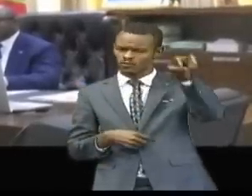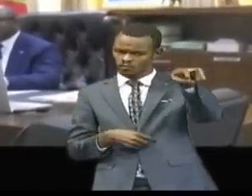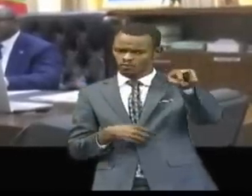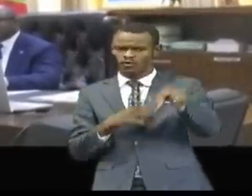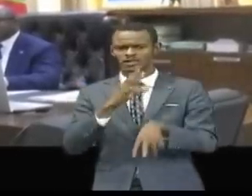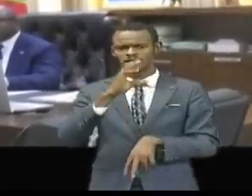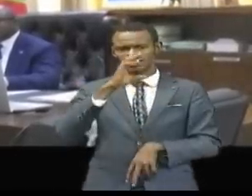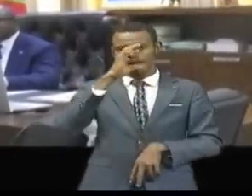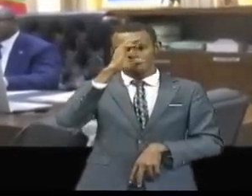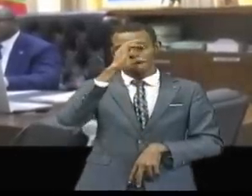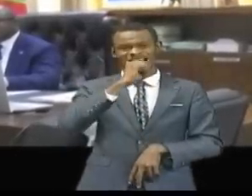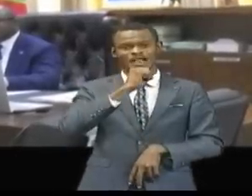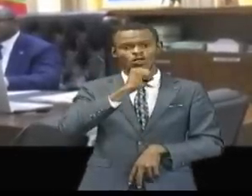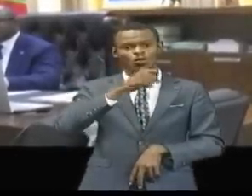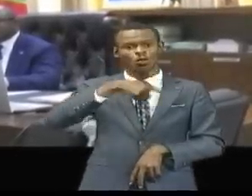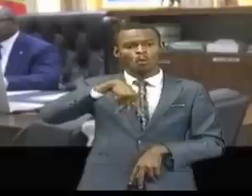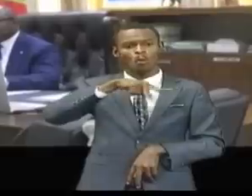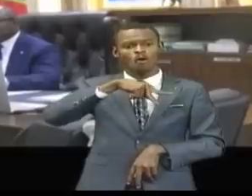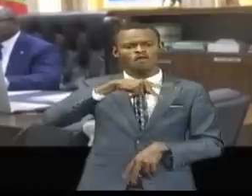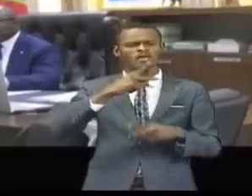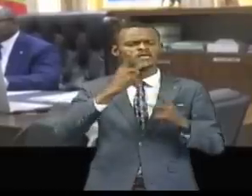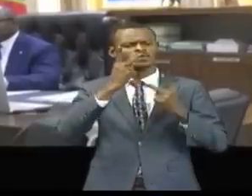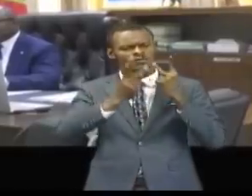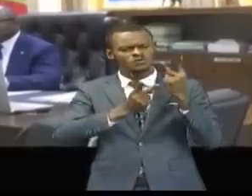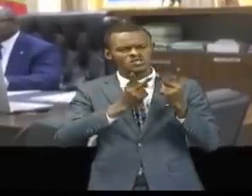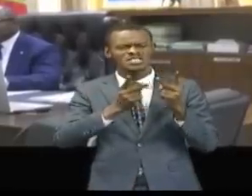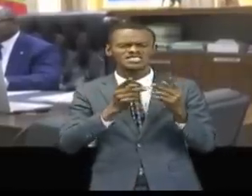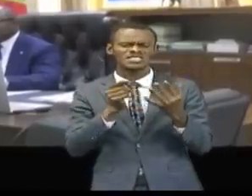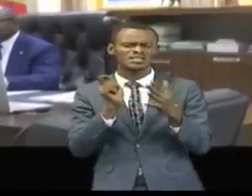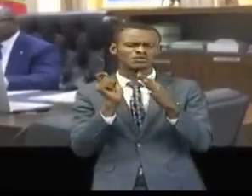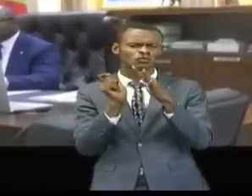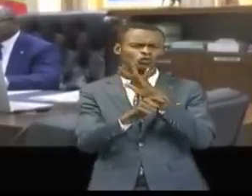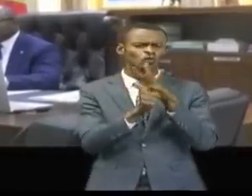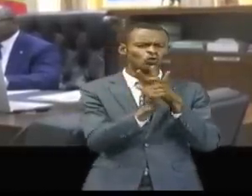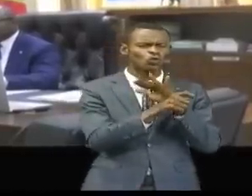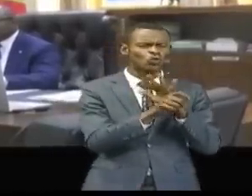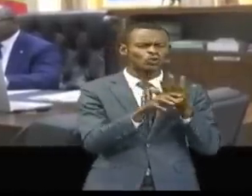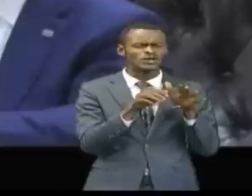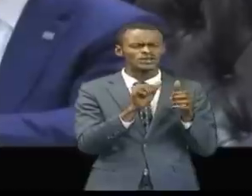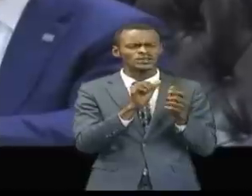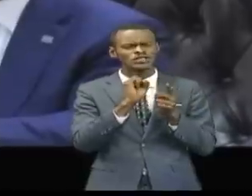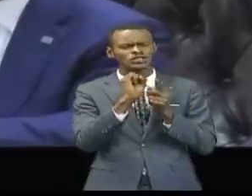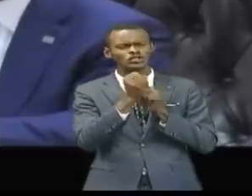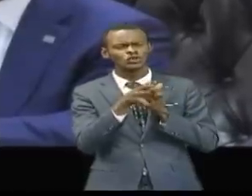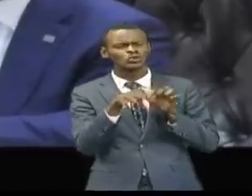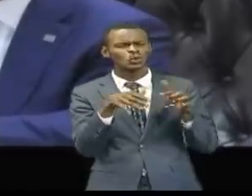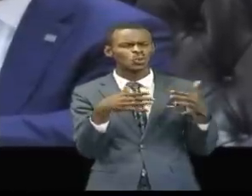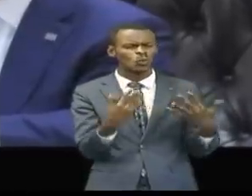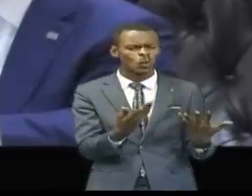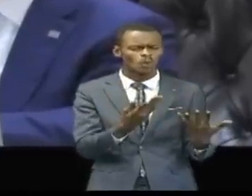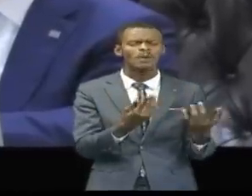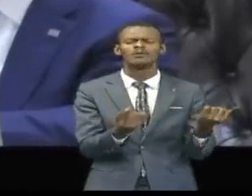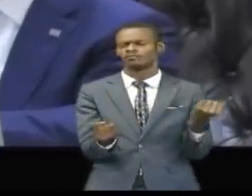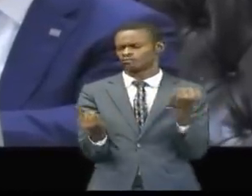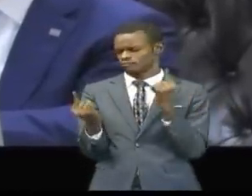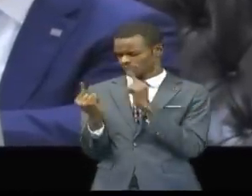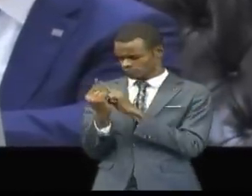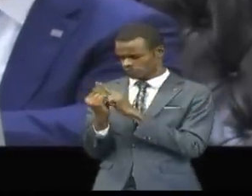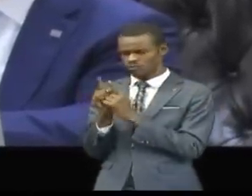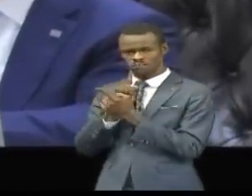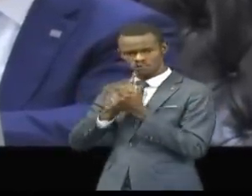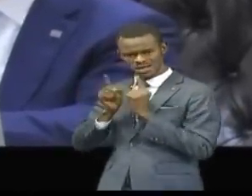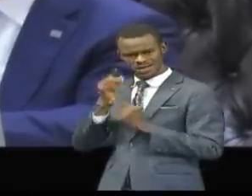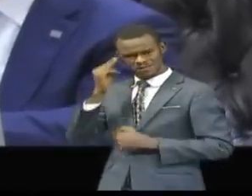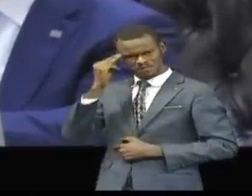gouvernement a salué la collaboration et a insisté sur la nécessité